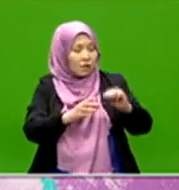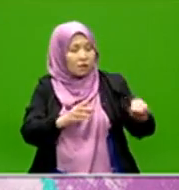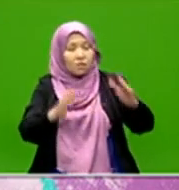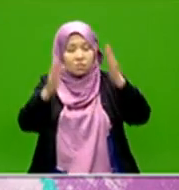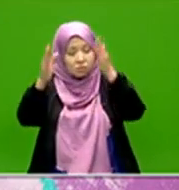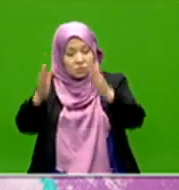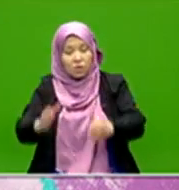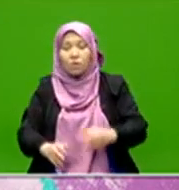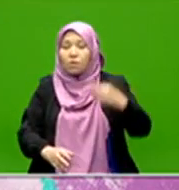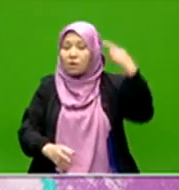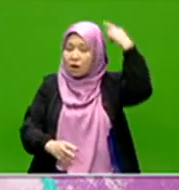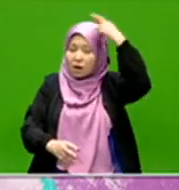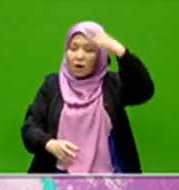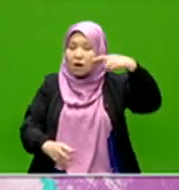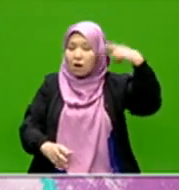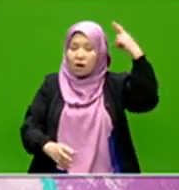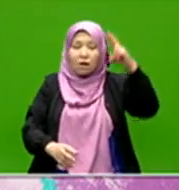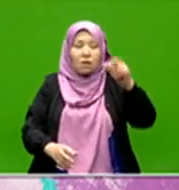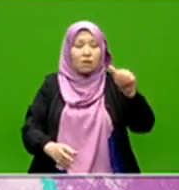منهم